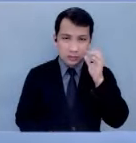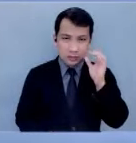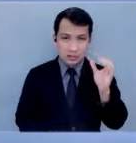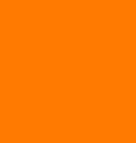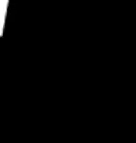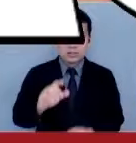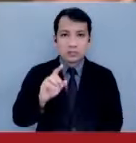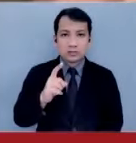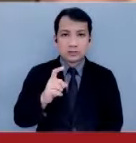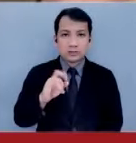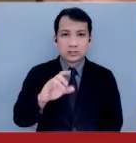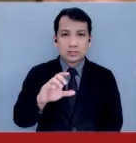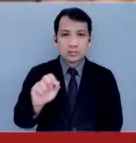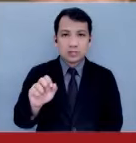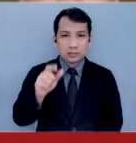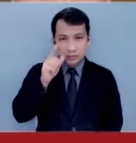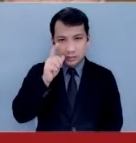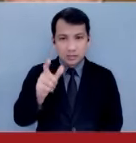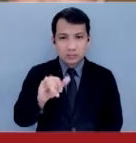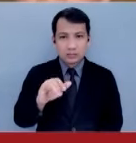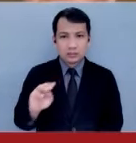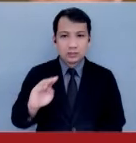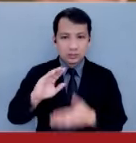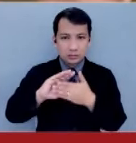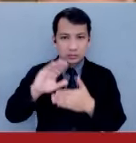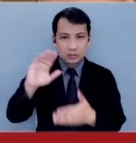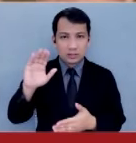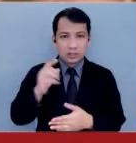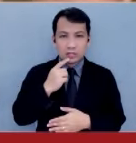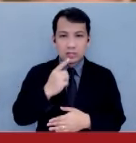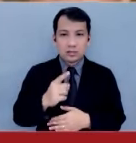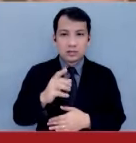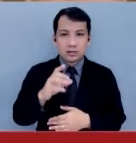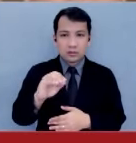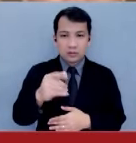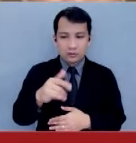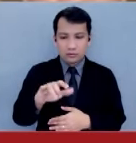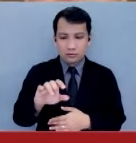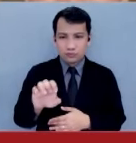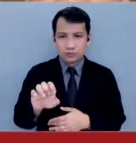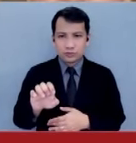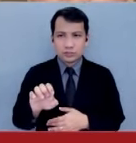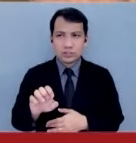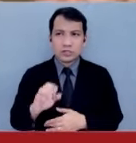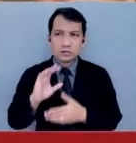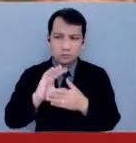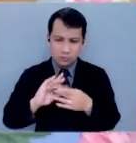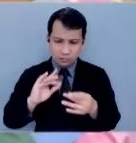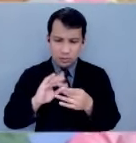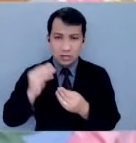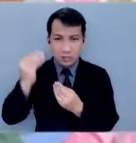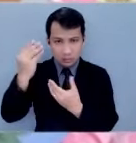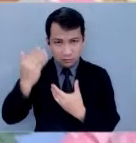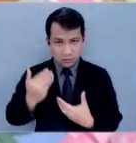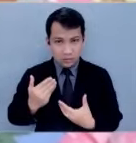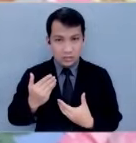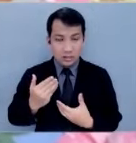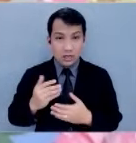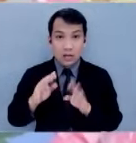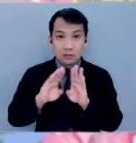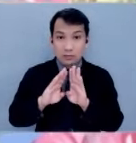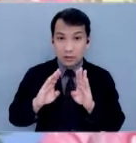Lim. Sa showbiz blog ng columnist na si Oggy Diaz, na ikwento raw sa kanya na ang hiwalayan Kim